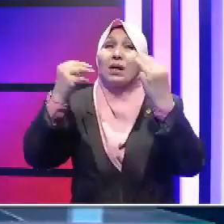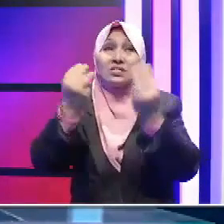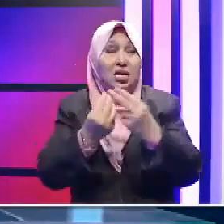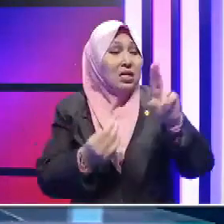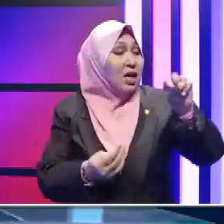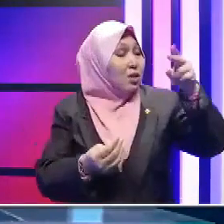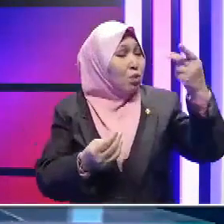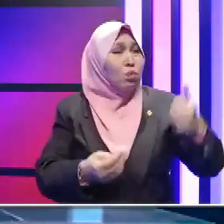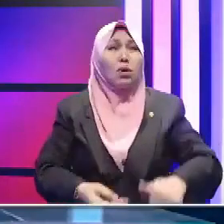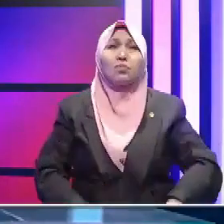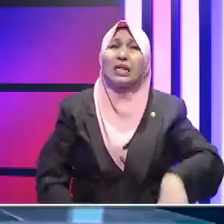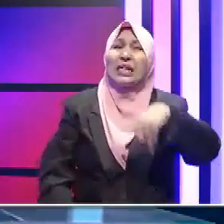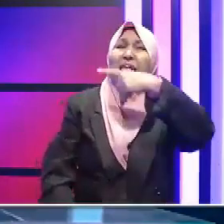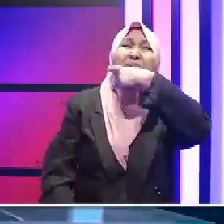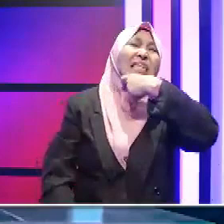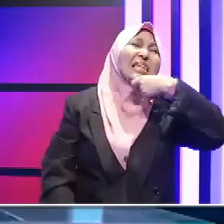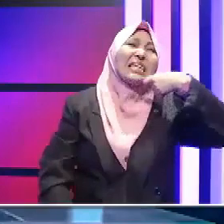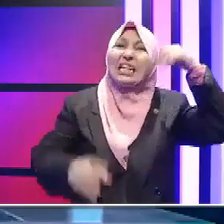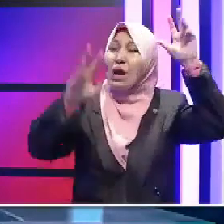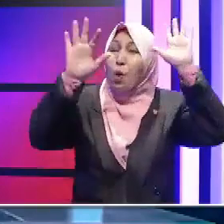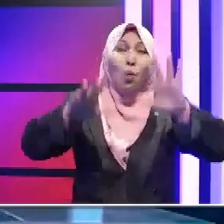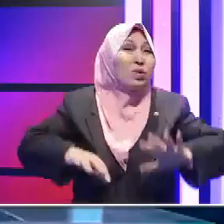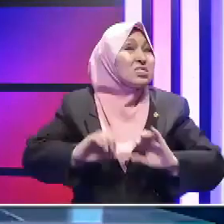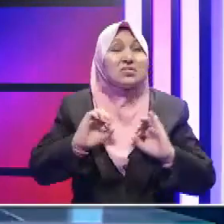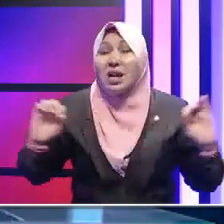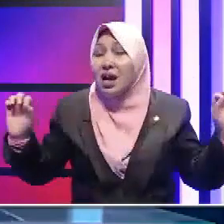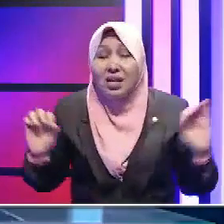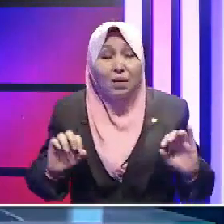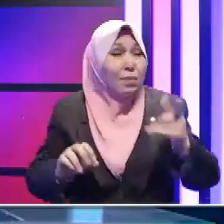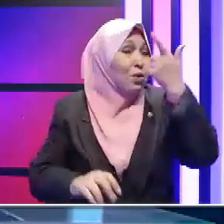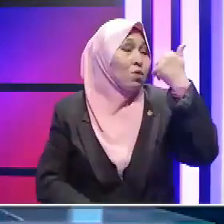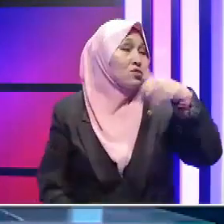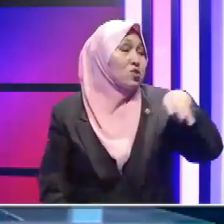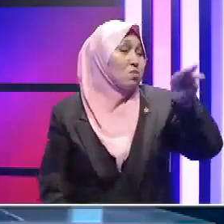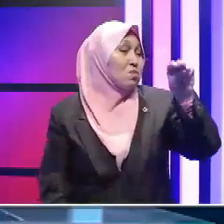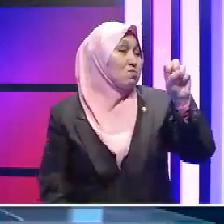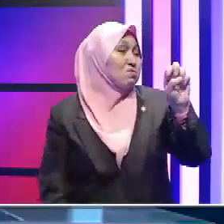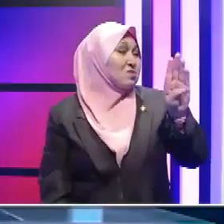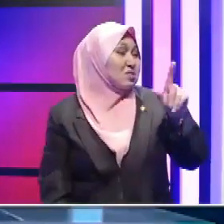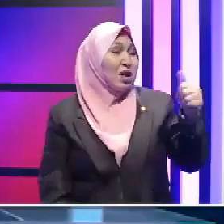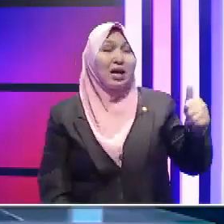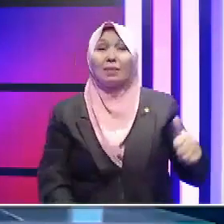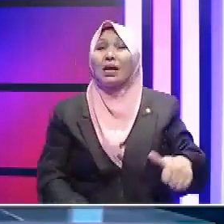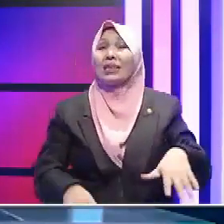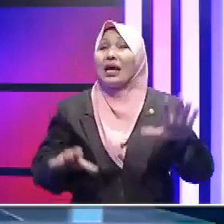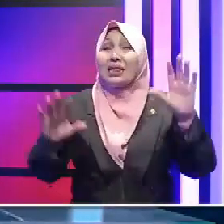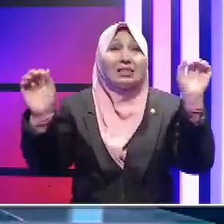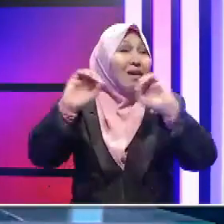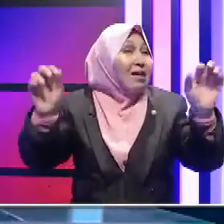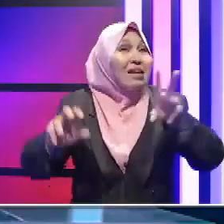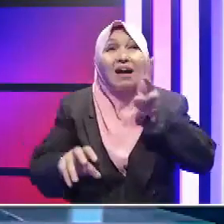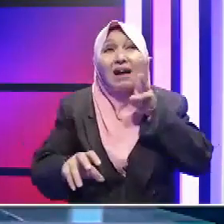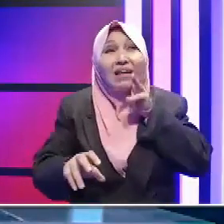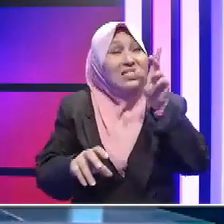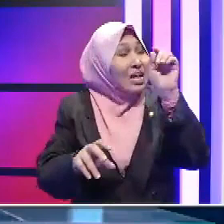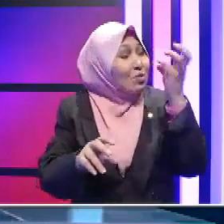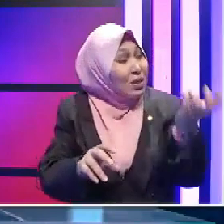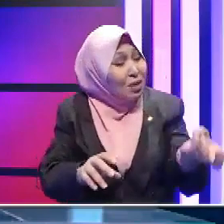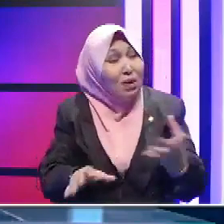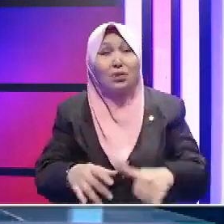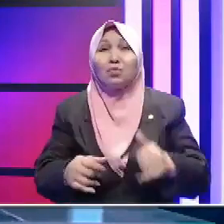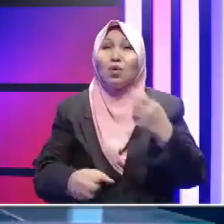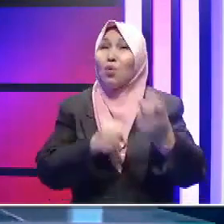kemarau yang panjang lalu karena musibah susah mendapat ayo walau setitik berbulan-bulan dan tanpa